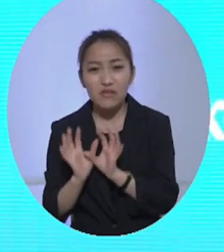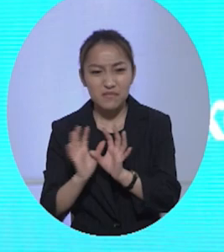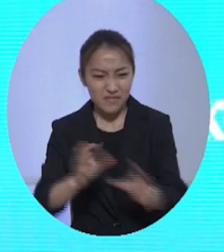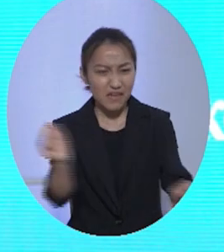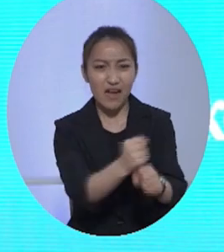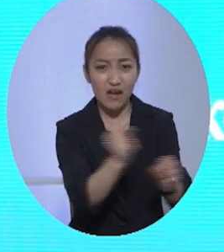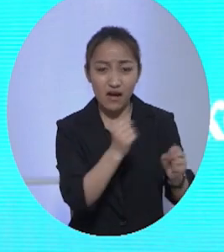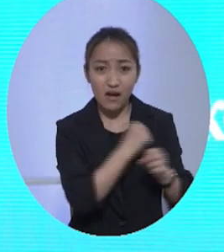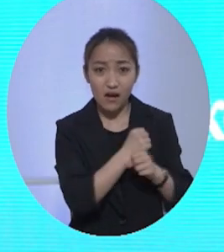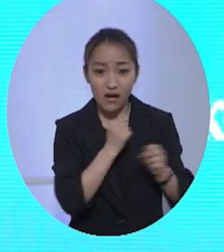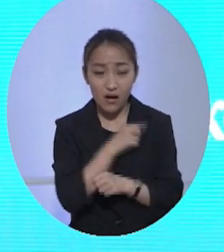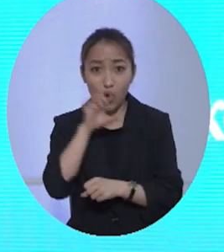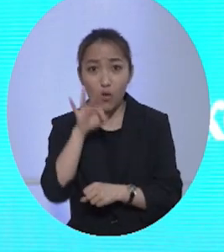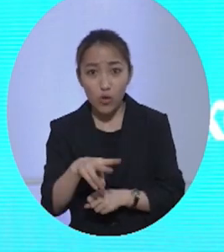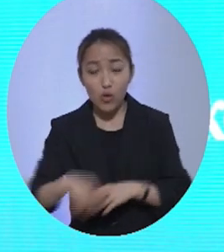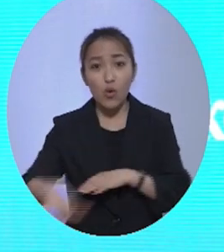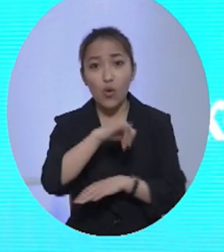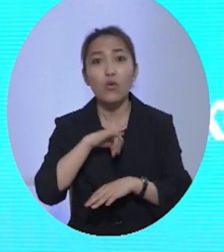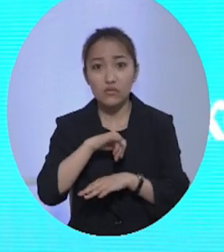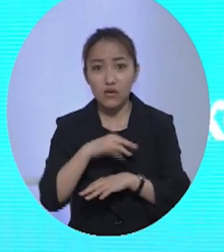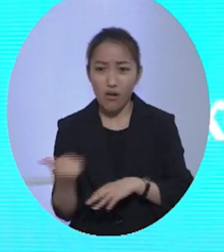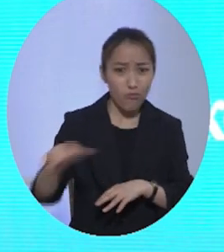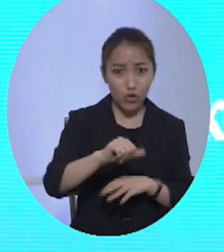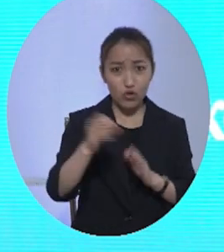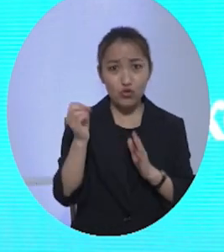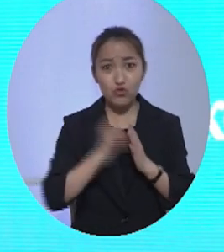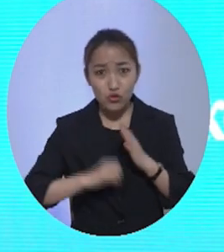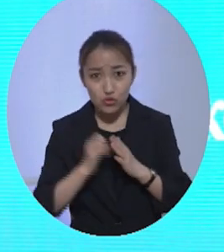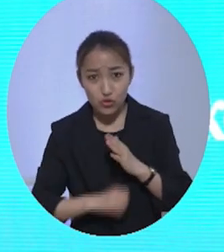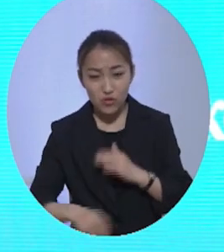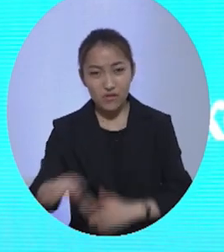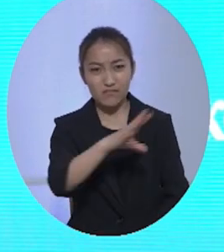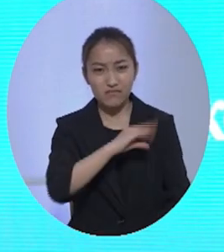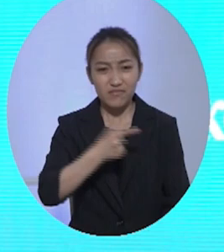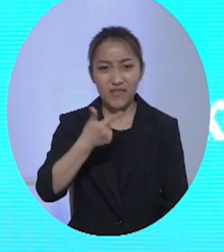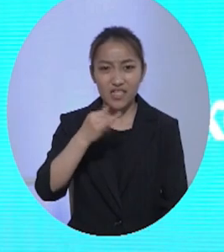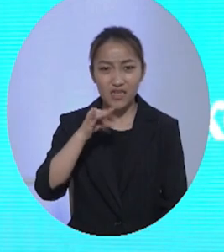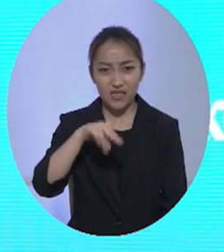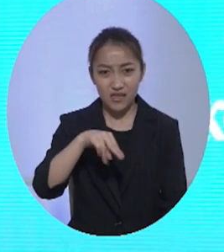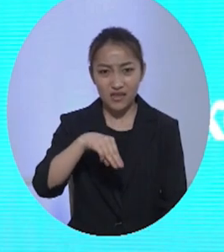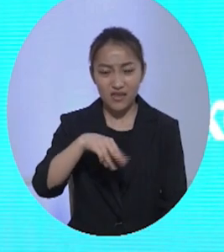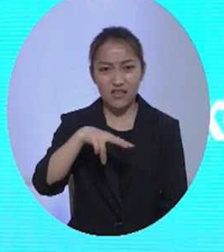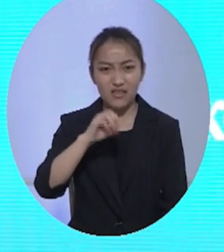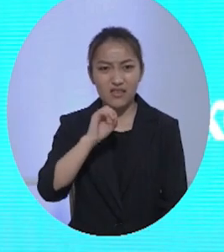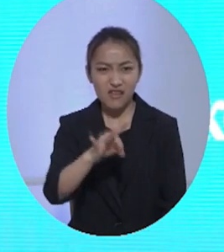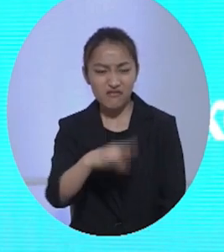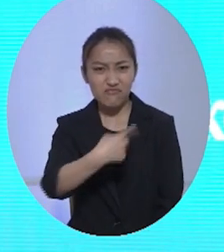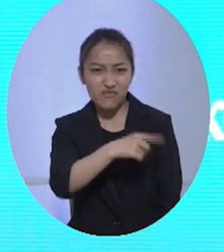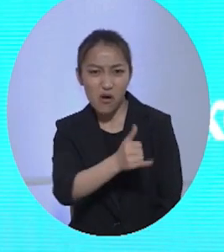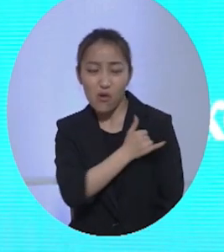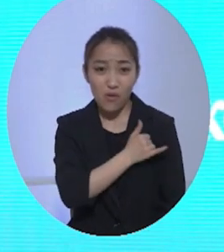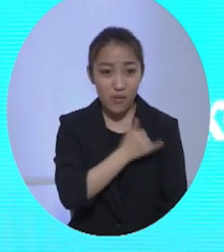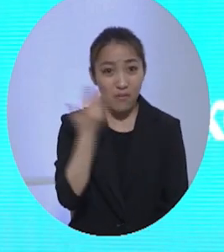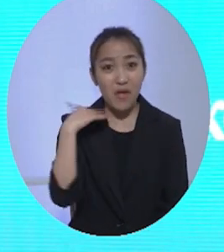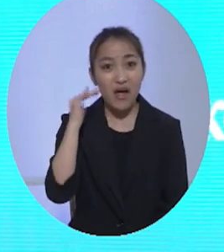жилийн дотор одоо тэр төрт болсон мөхөн шүү. Бид гитлерийн фашизмыг мэдэн тийм ээ. Үнэхээр хүчтэй байсан. Гэхдээ 4